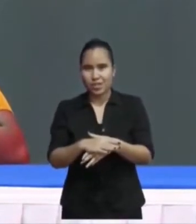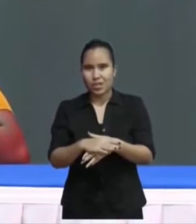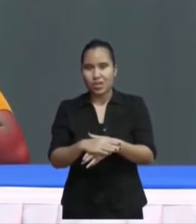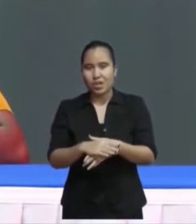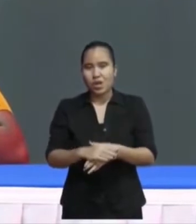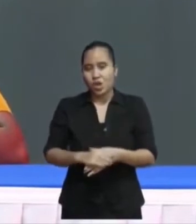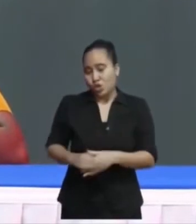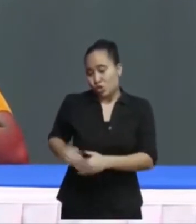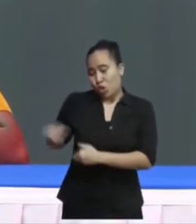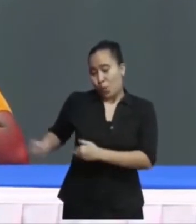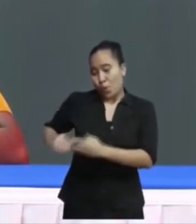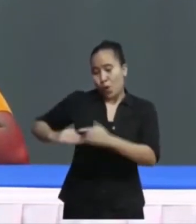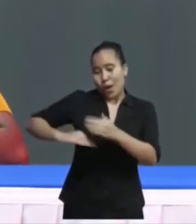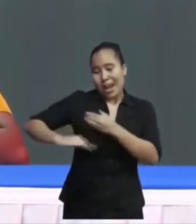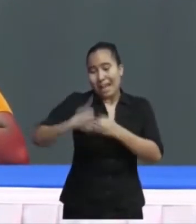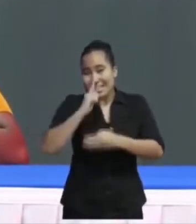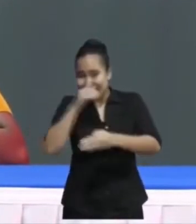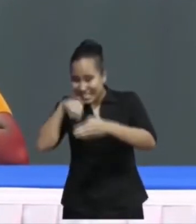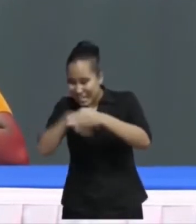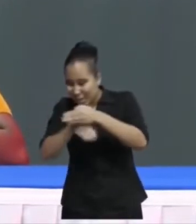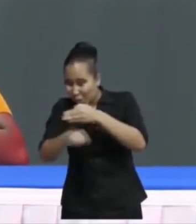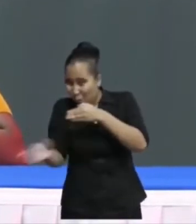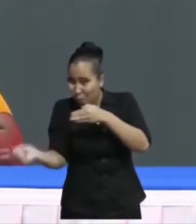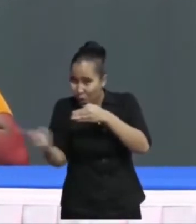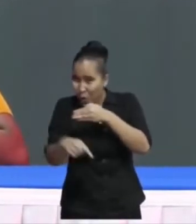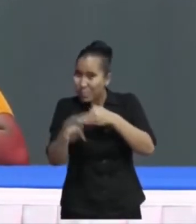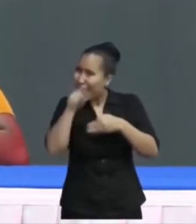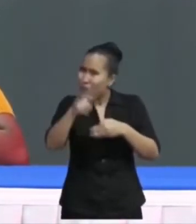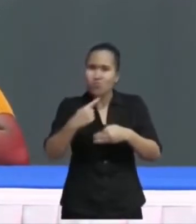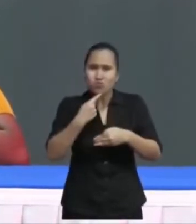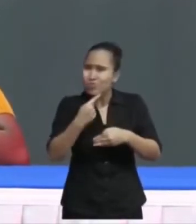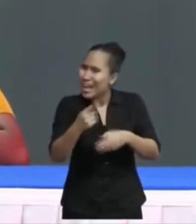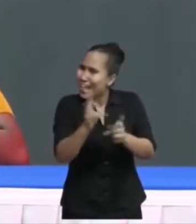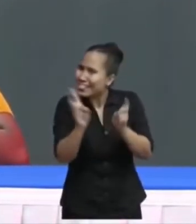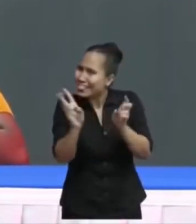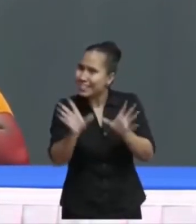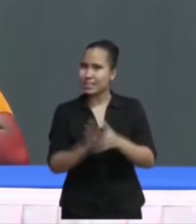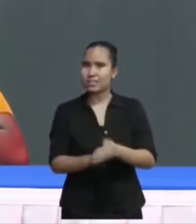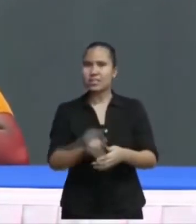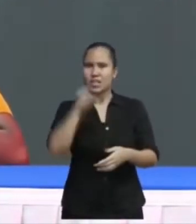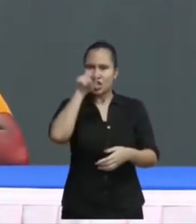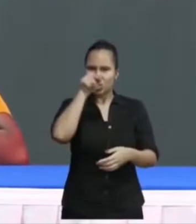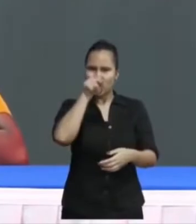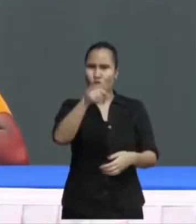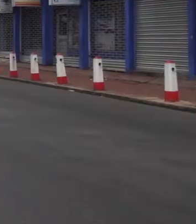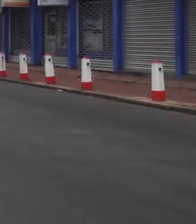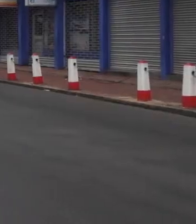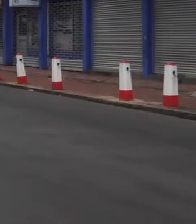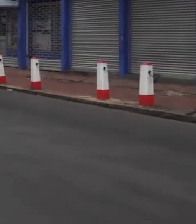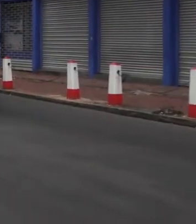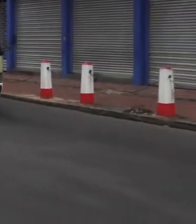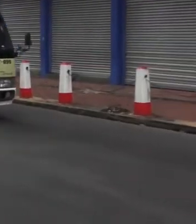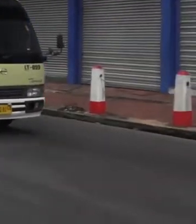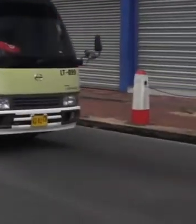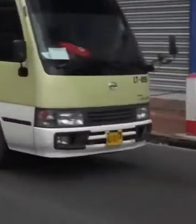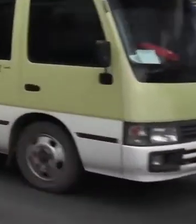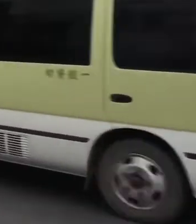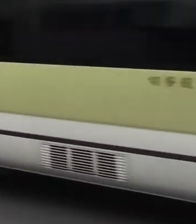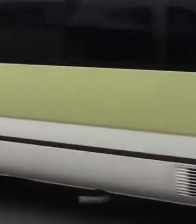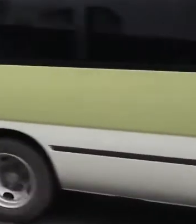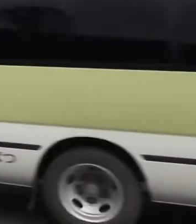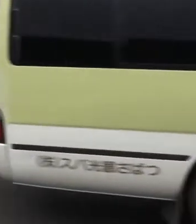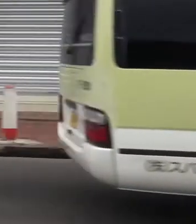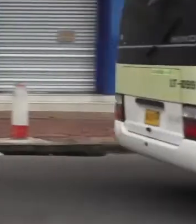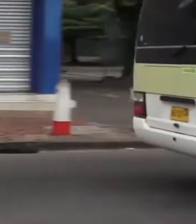buurlanden naar binnen komt illegaal en u maakt er geen melding van, bent u ook debet eraan, zorgt u er ook voor dat die